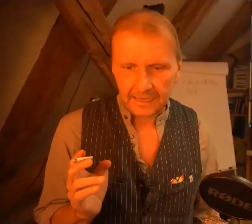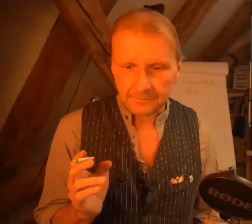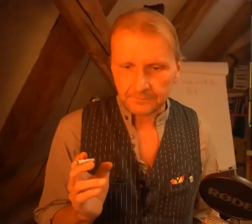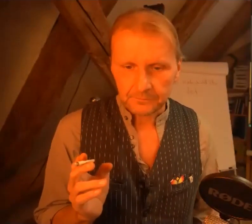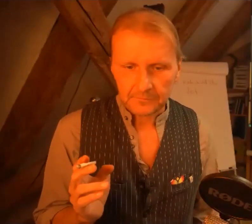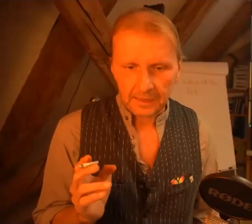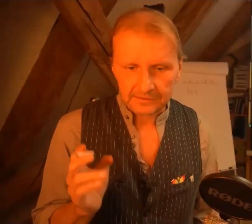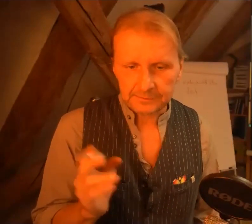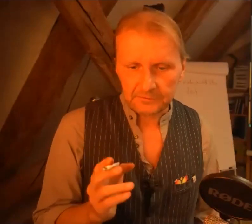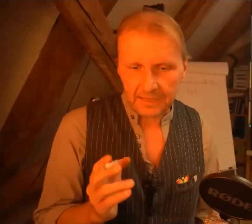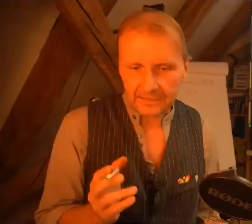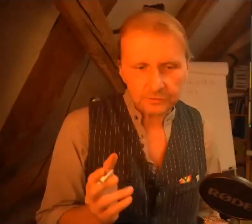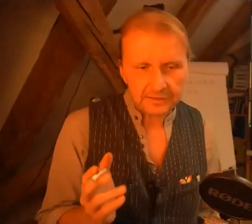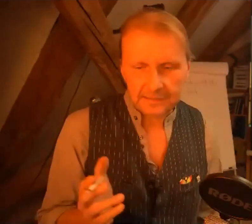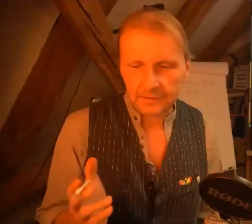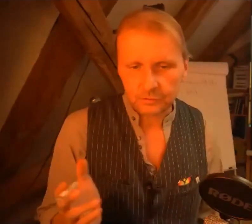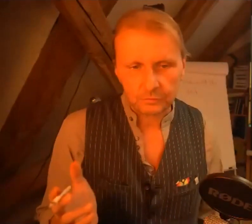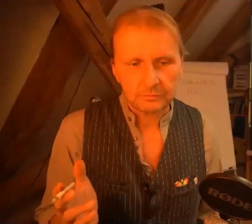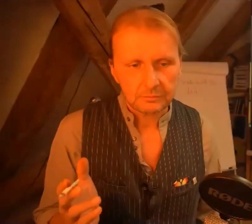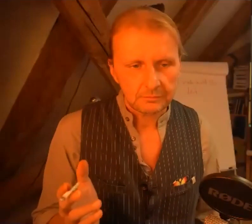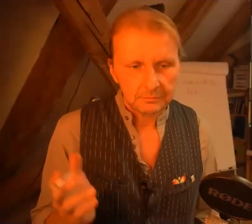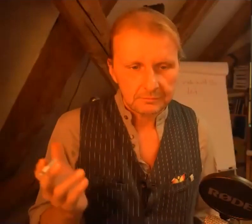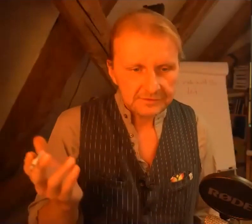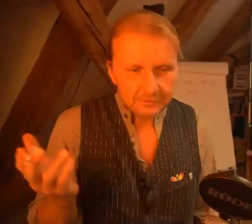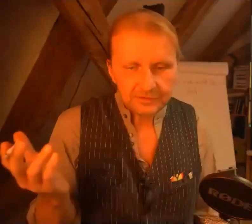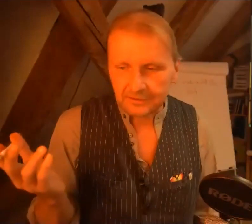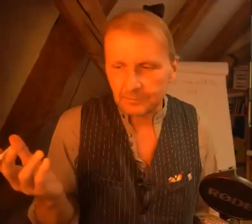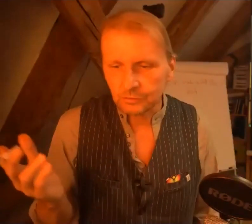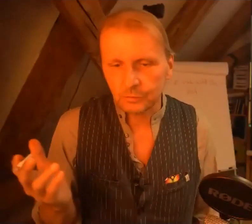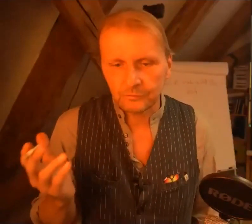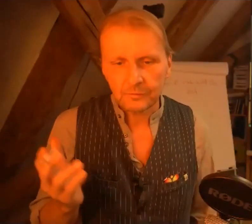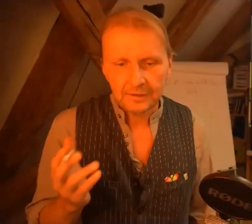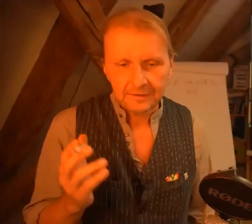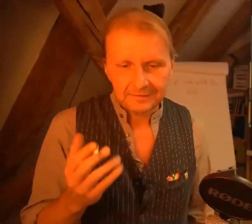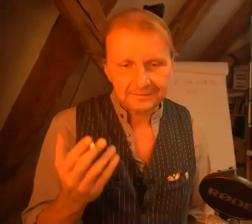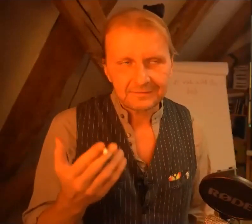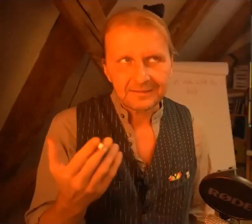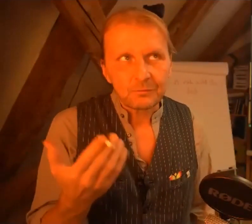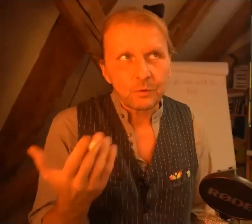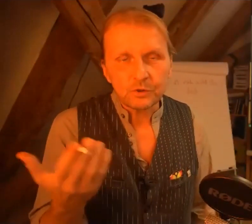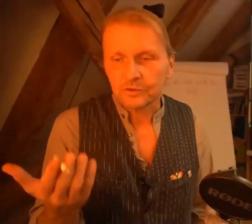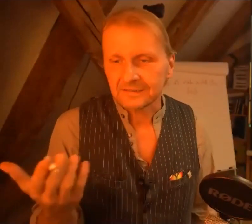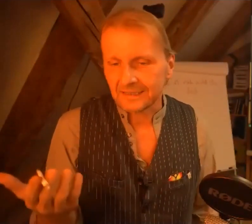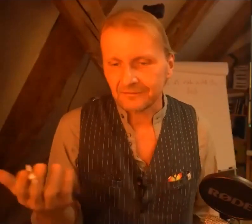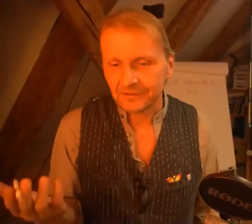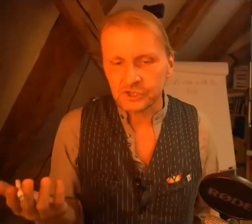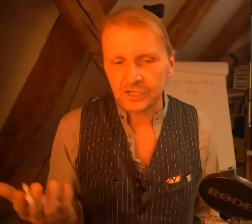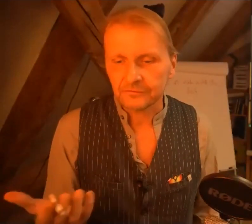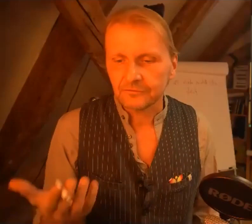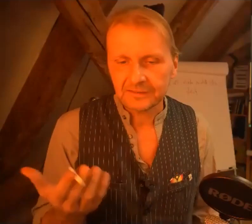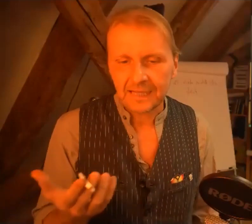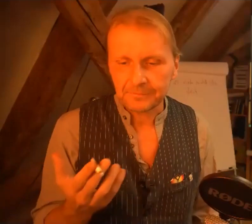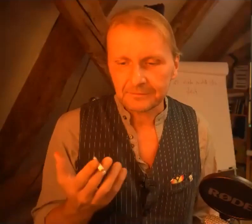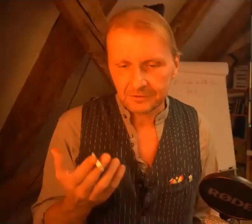Ist klar? Also das private Unternehmertum, das Unternehmertum, der Motor der